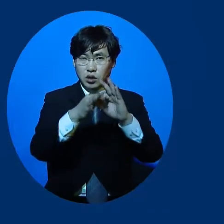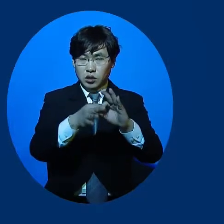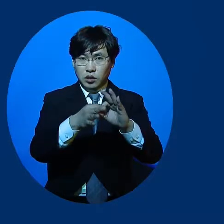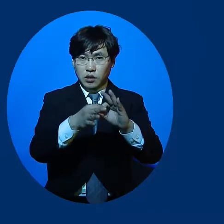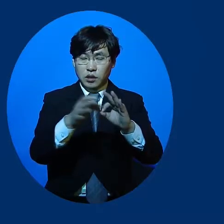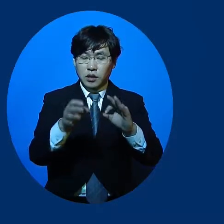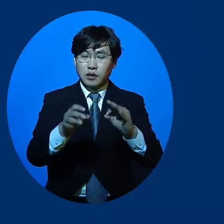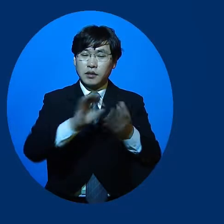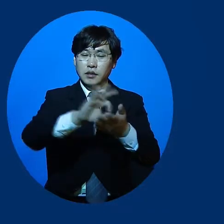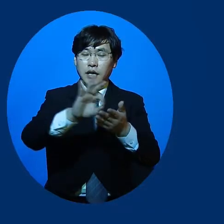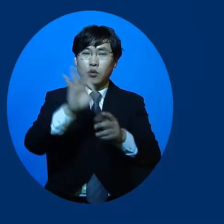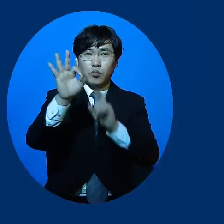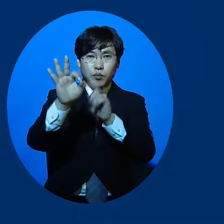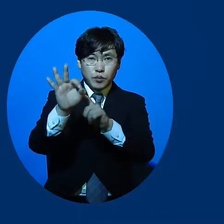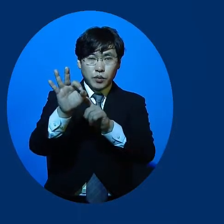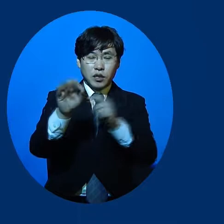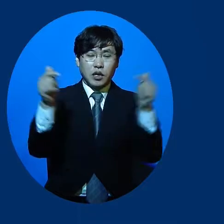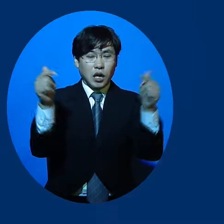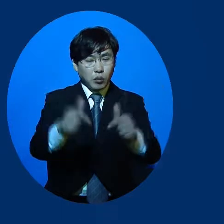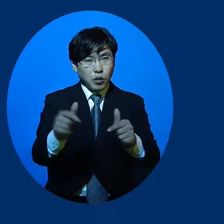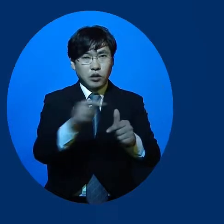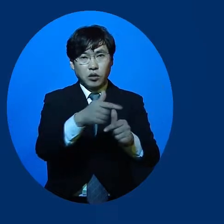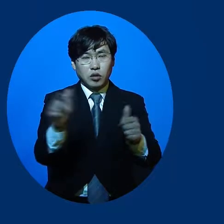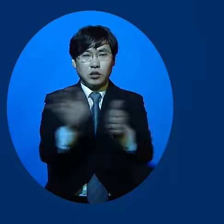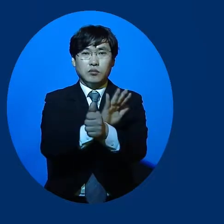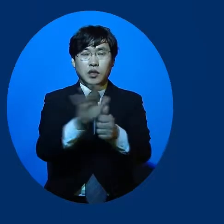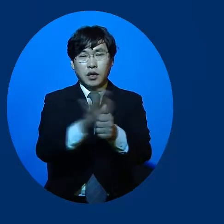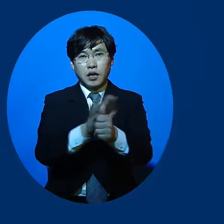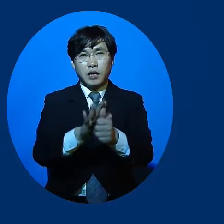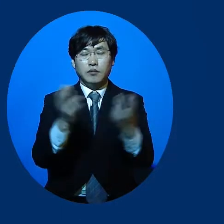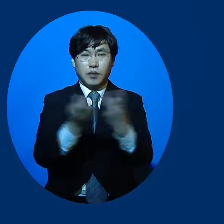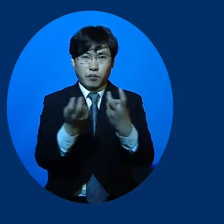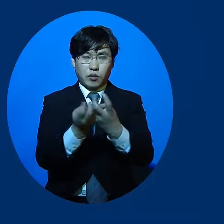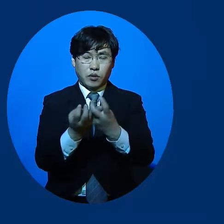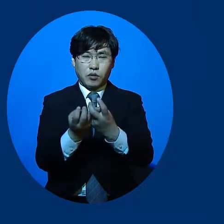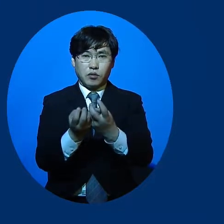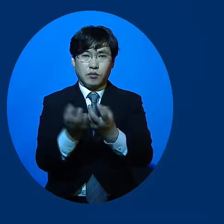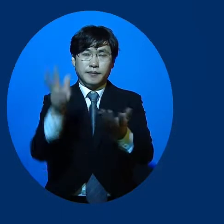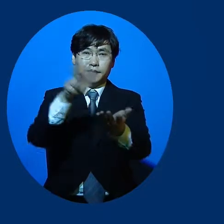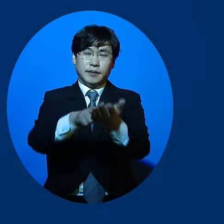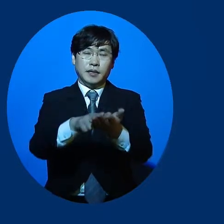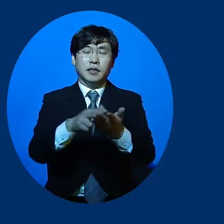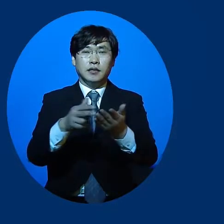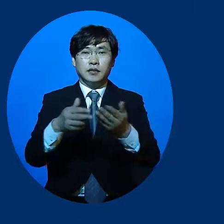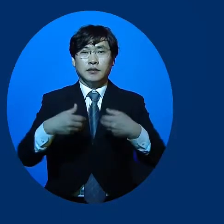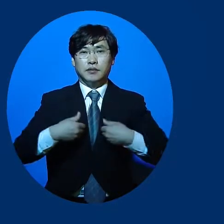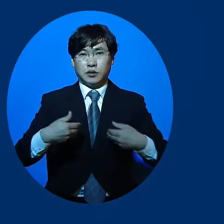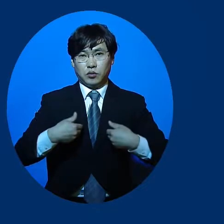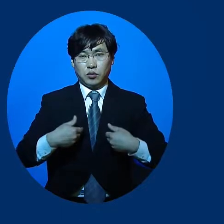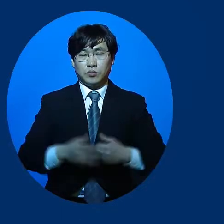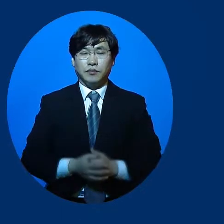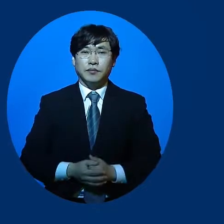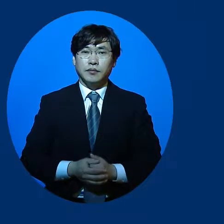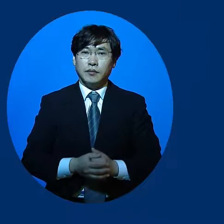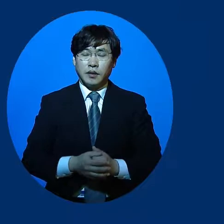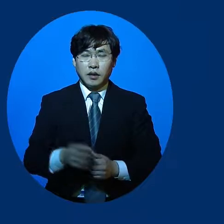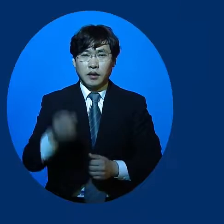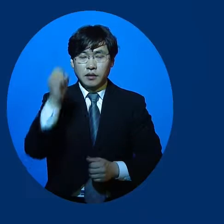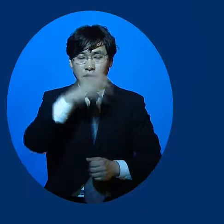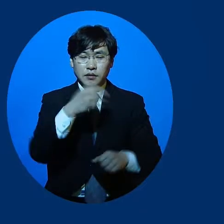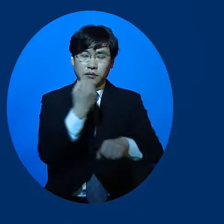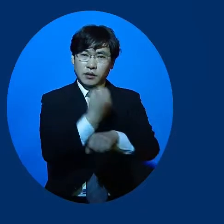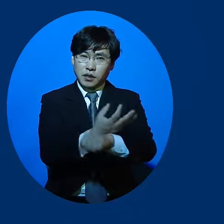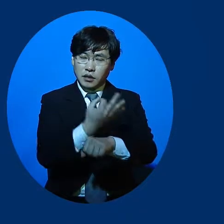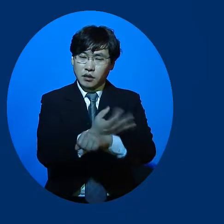이용을 명시하도록 하는 등의 노력이 필요할 것으로 생각됩니다. 뿐만 아니라 단순한 체육시설이 아닌